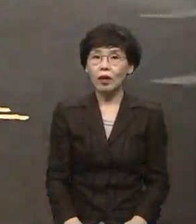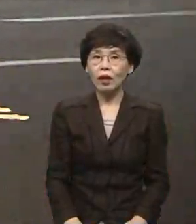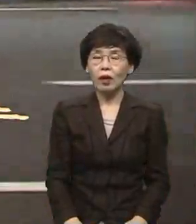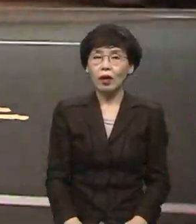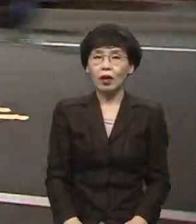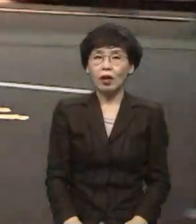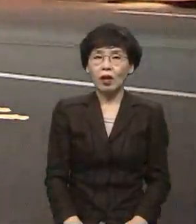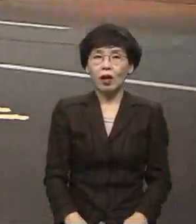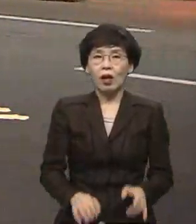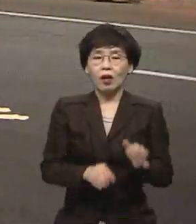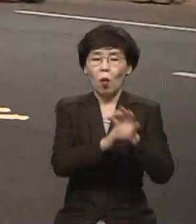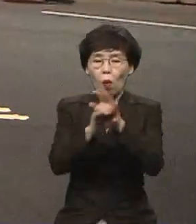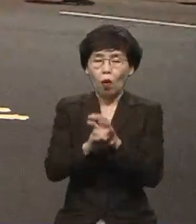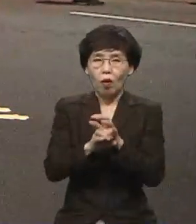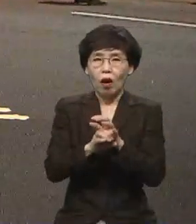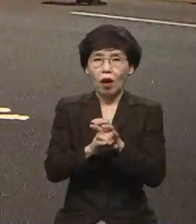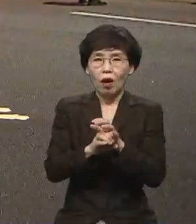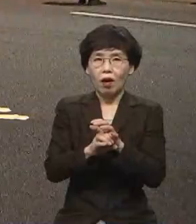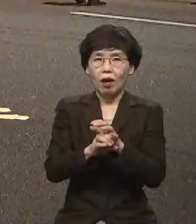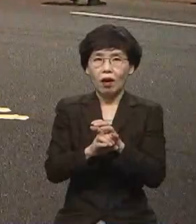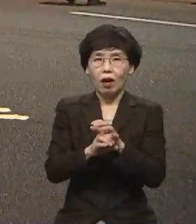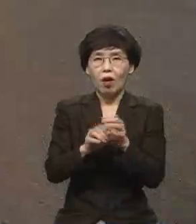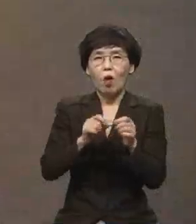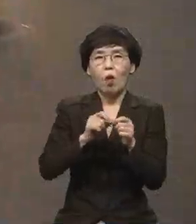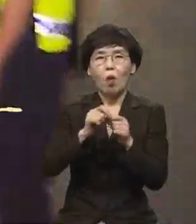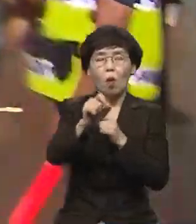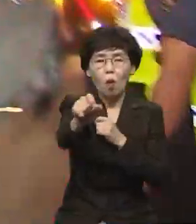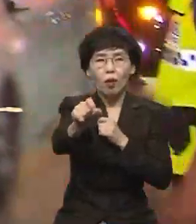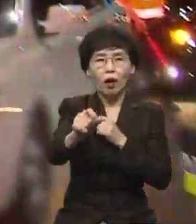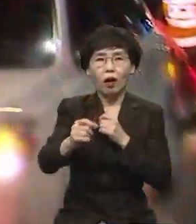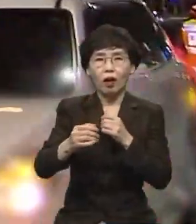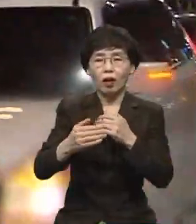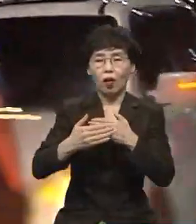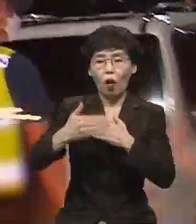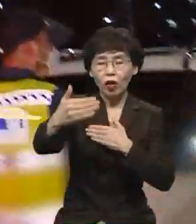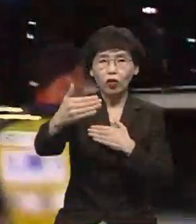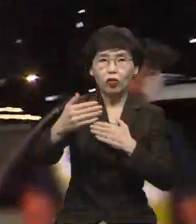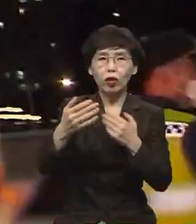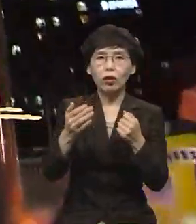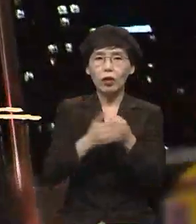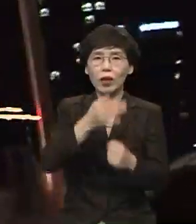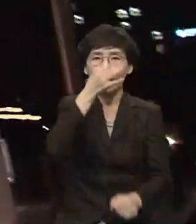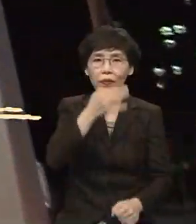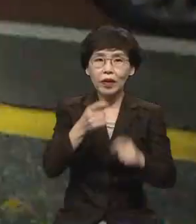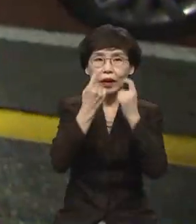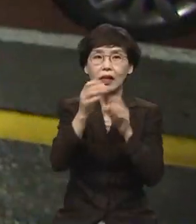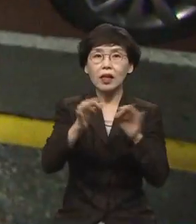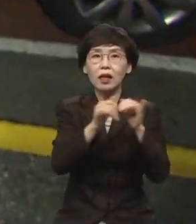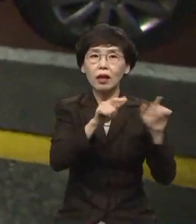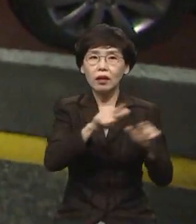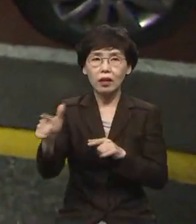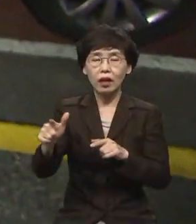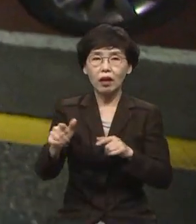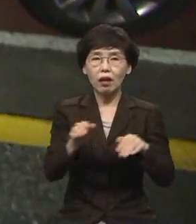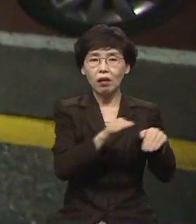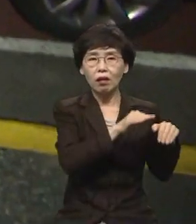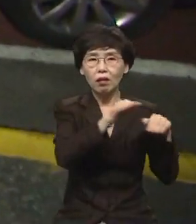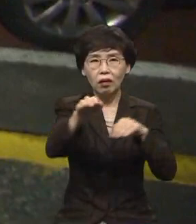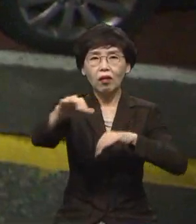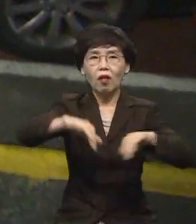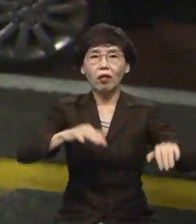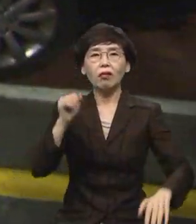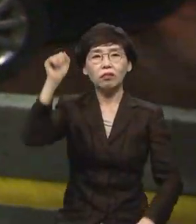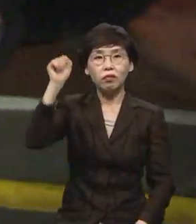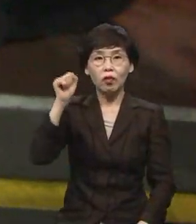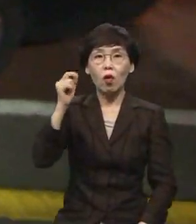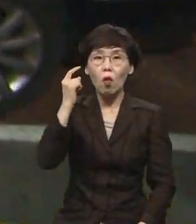길어지는 코로나, 거리두기 조치로 도저히 견딜 수 없어진 자영업자들이 거리로 뛰쳐나온 겁니다. 한밤 이들은 왜